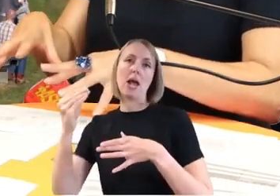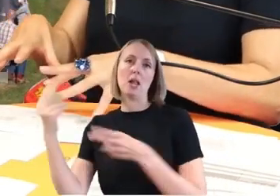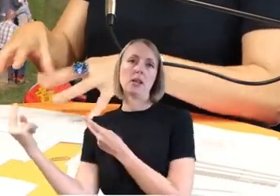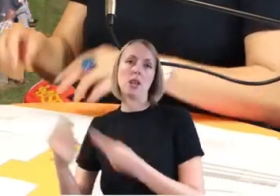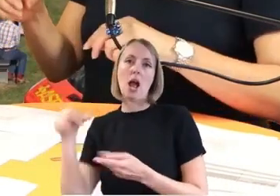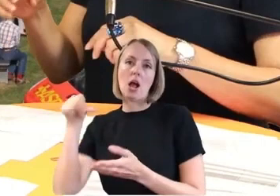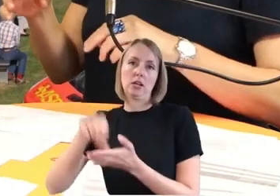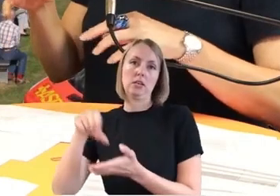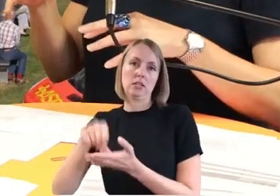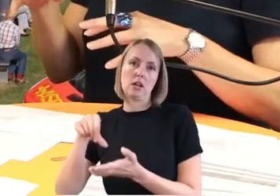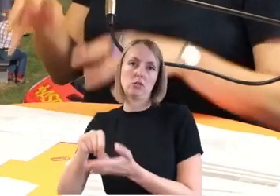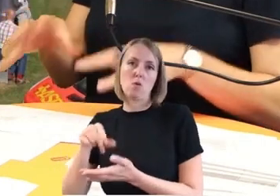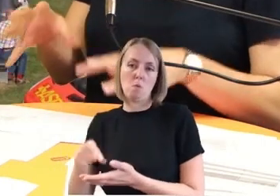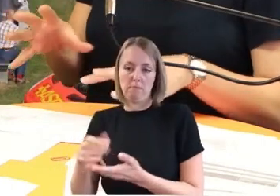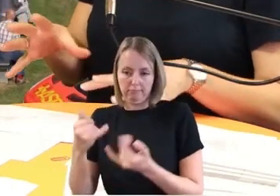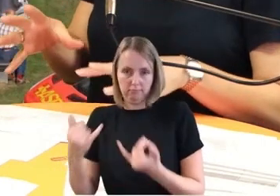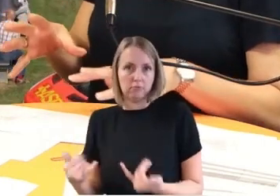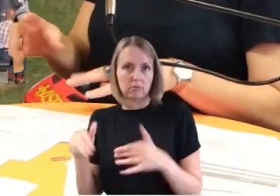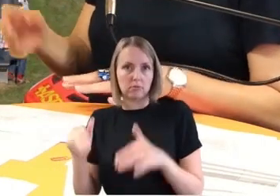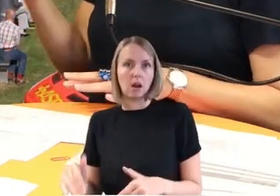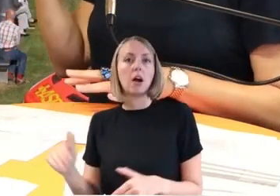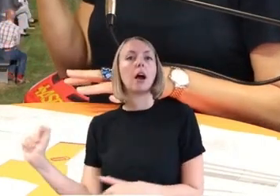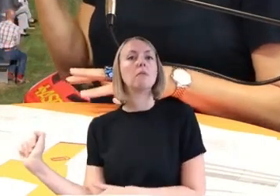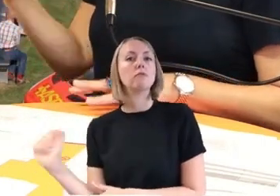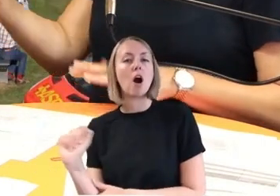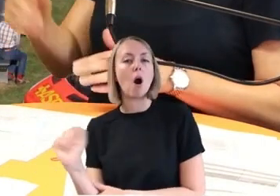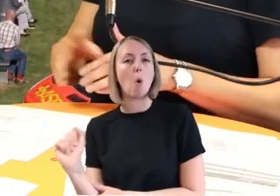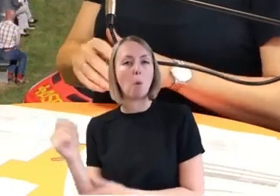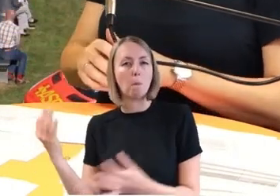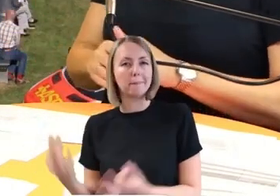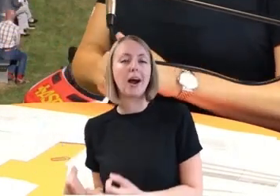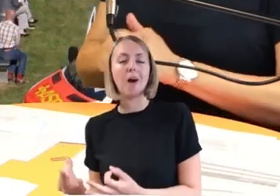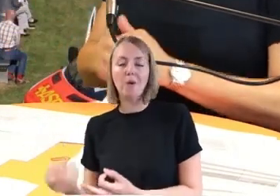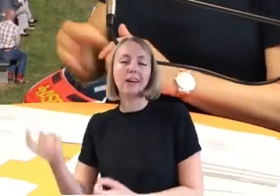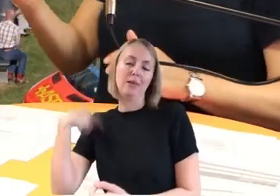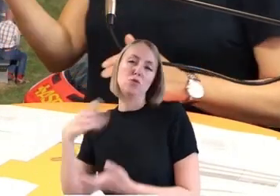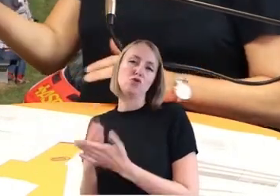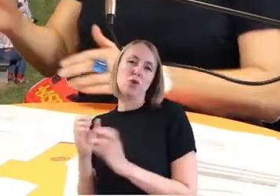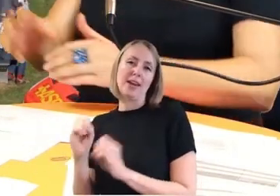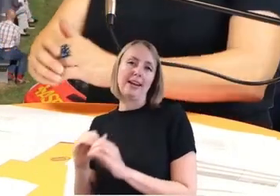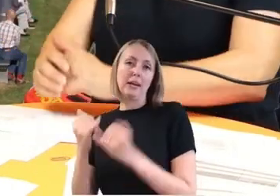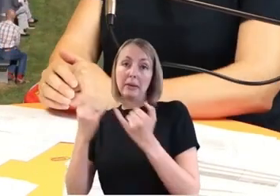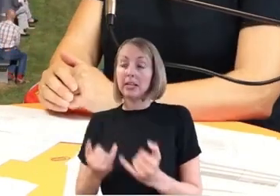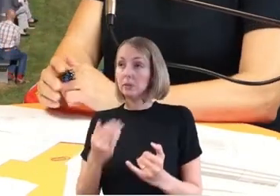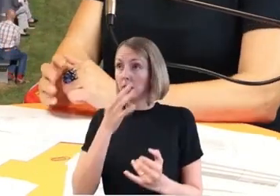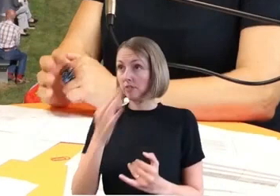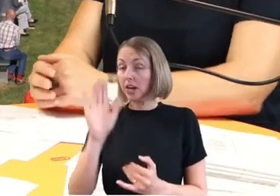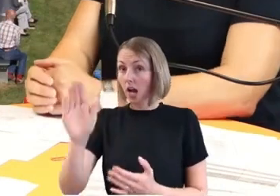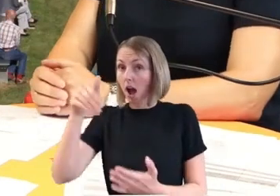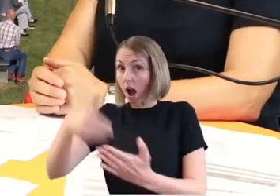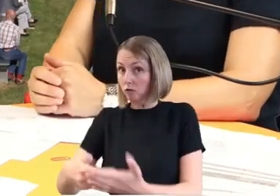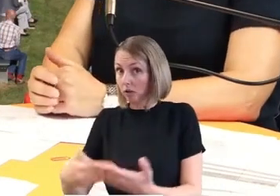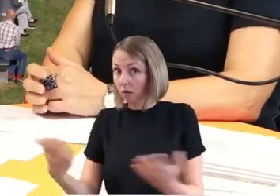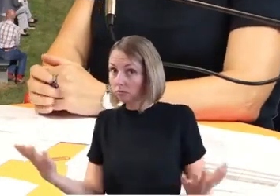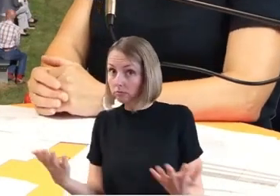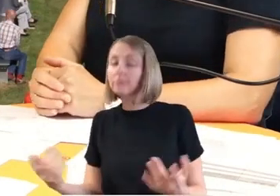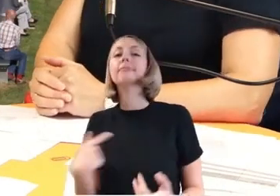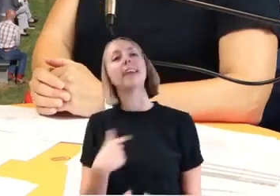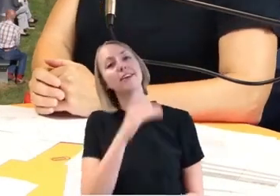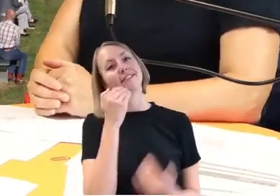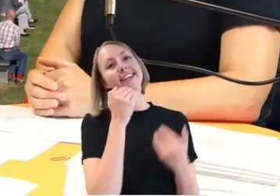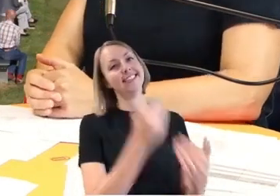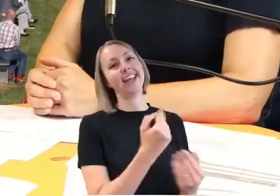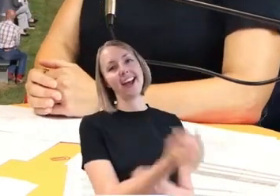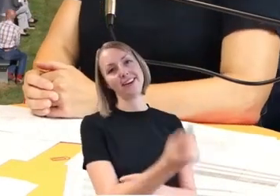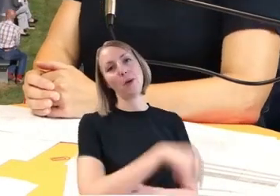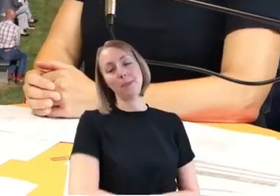wurde aber jetzt reden wir darüber was sind denn ihre aufgaben herzlichen dank dass wir oder dass ich heute